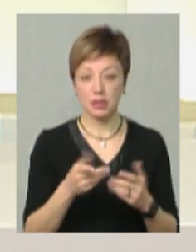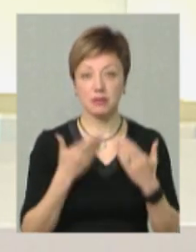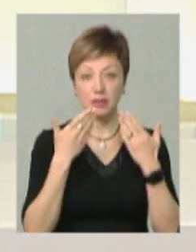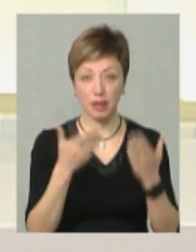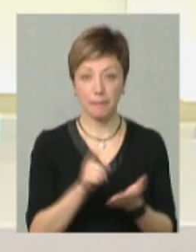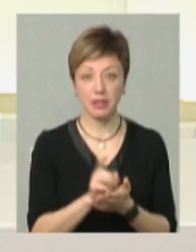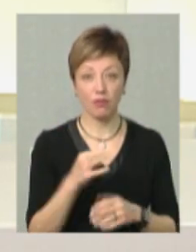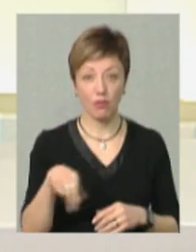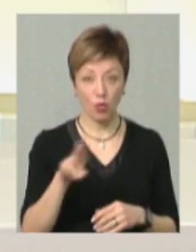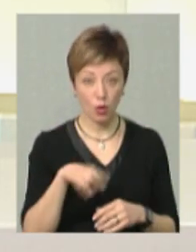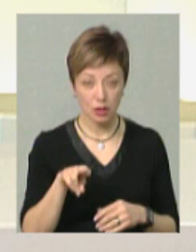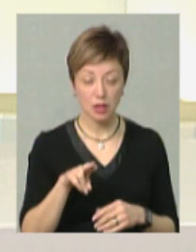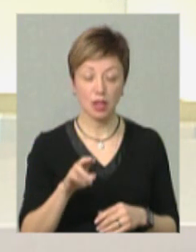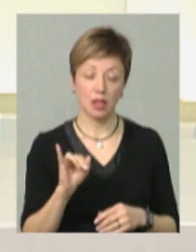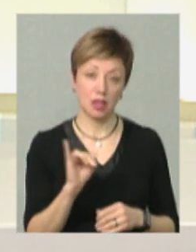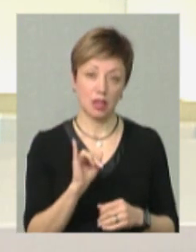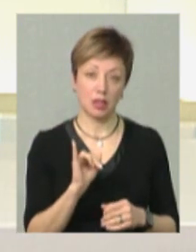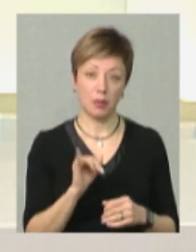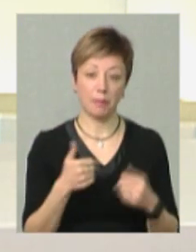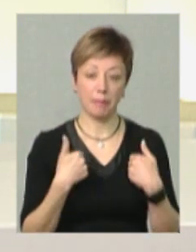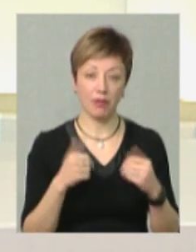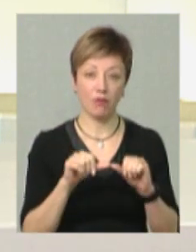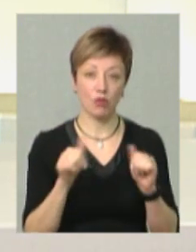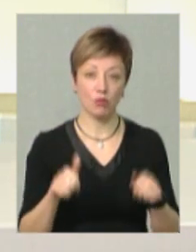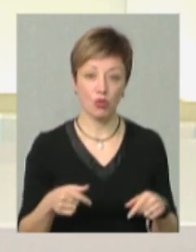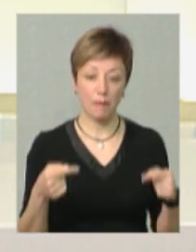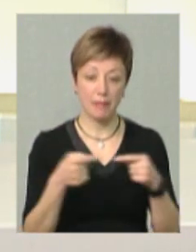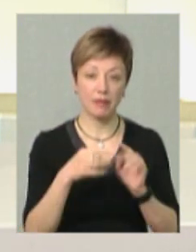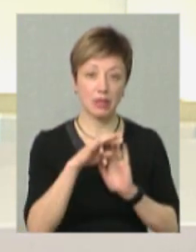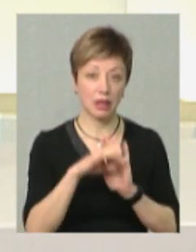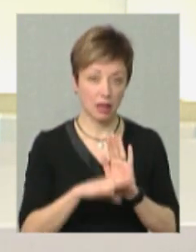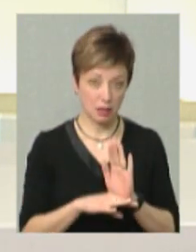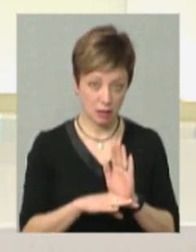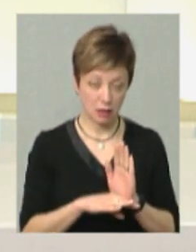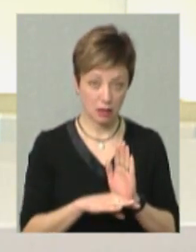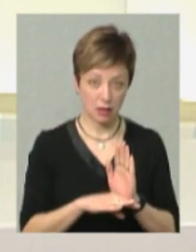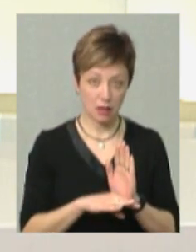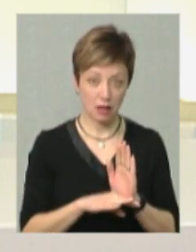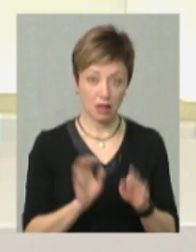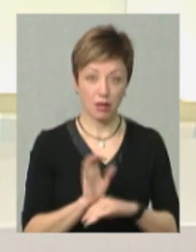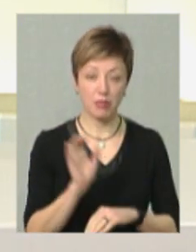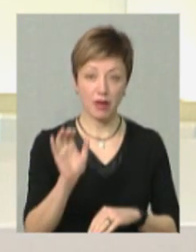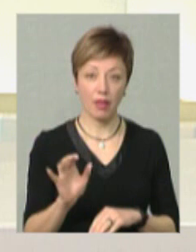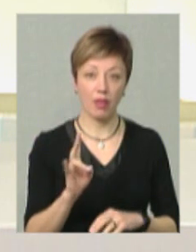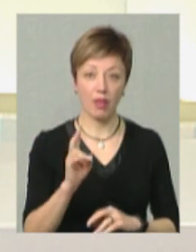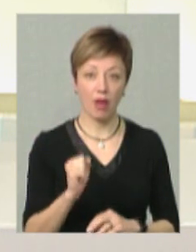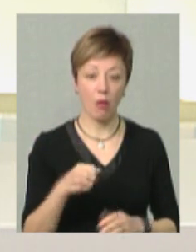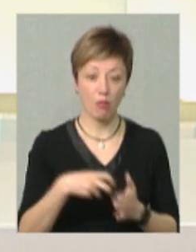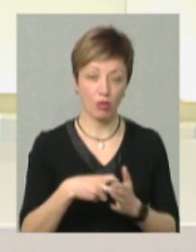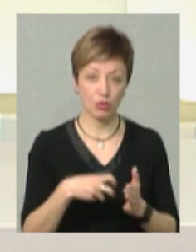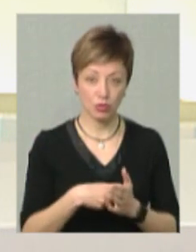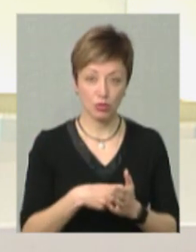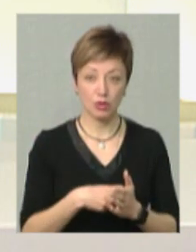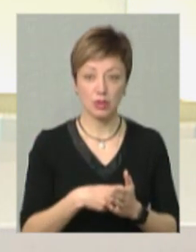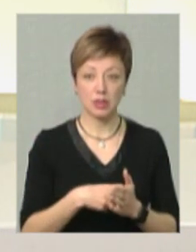в органи пенсійного фонду, і ми формуємо певний реєстр, який направляємо на підприємство поштового